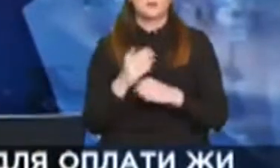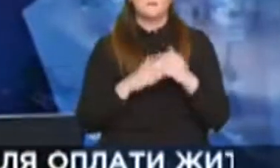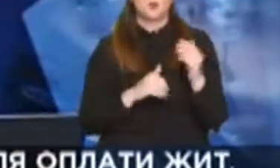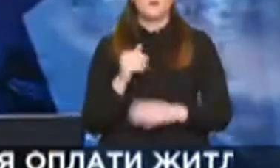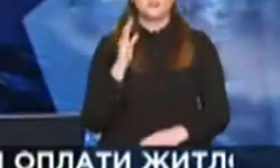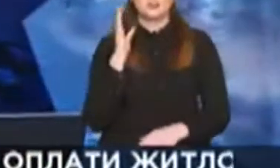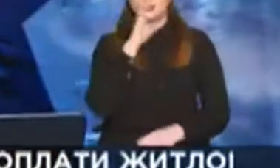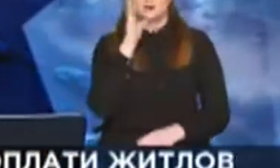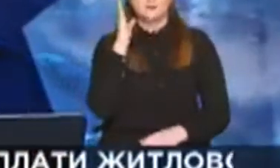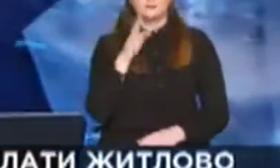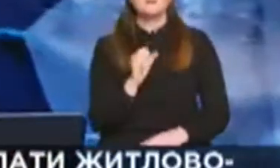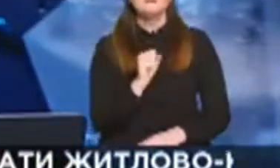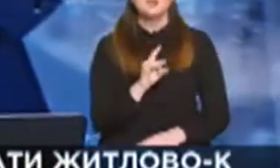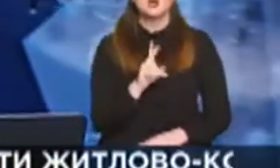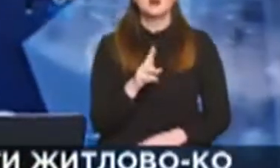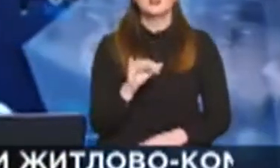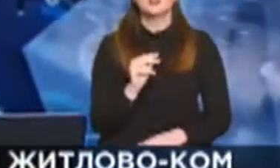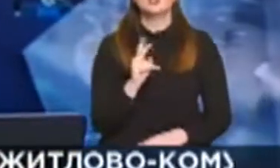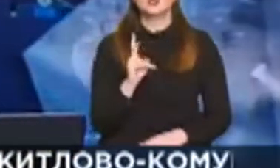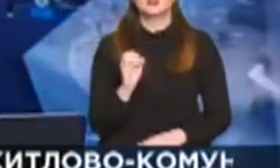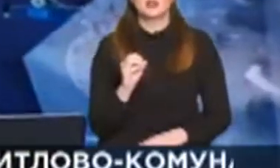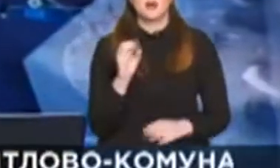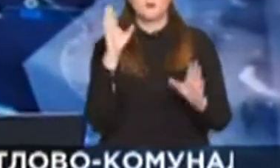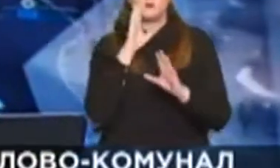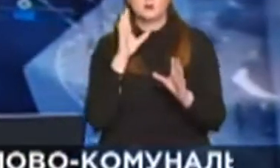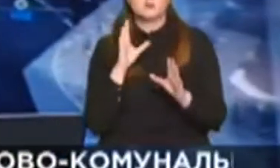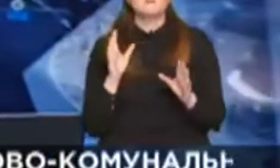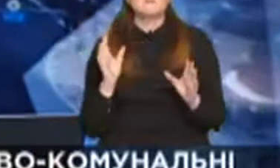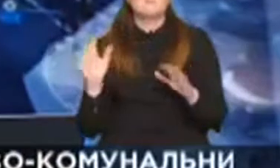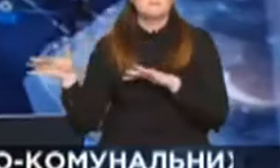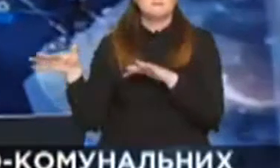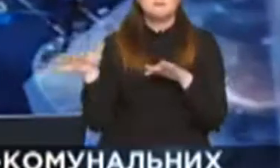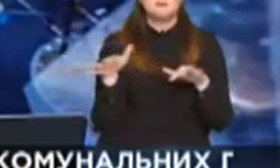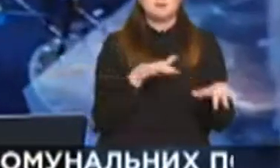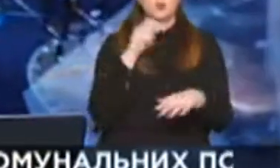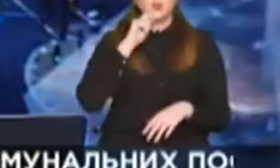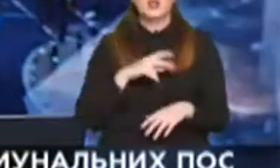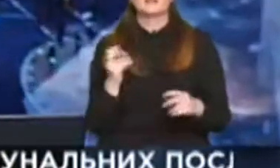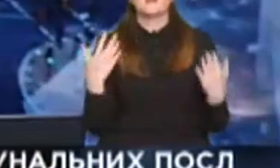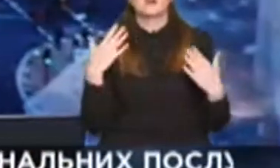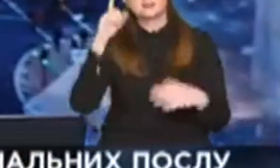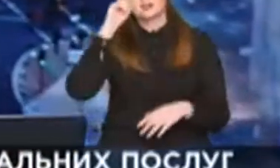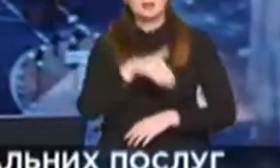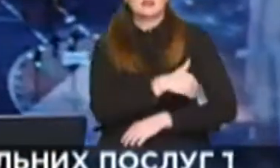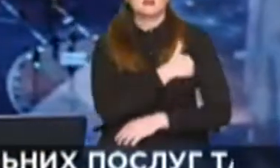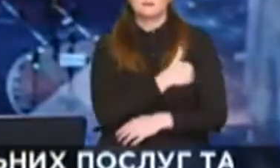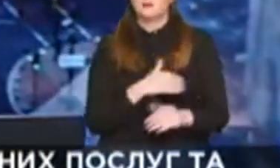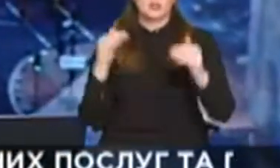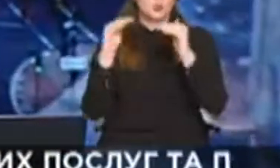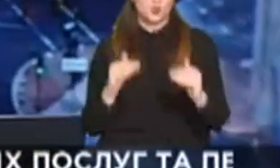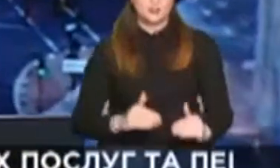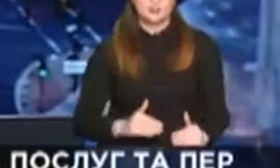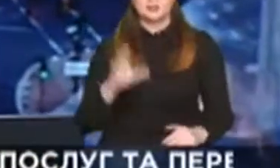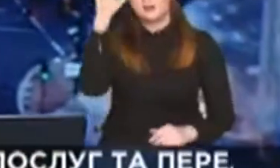професійні синоптикині, арктичне повітря потихеньку захоплює в свої обійми Україну. І на вихідних ми знаємо, що температура суттєво